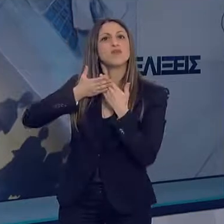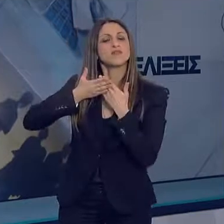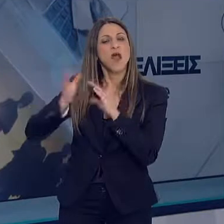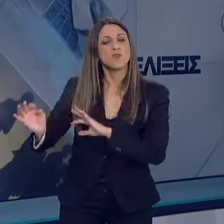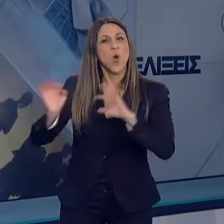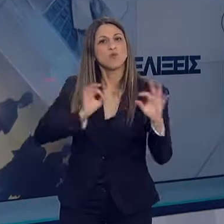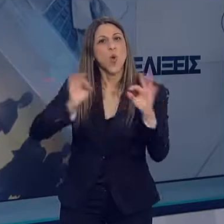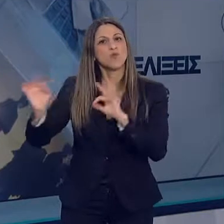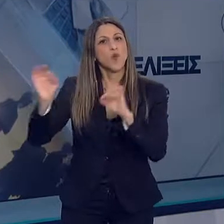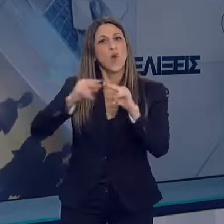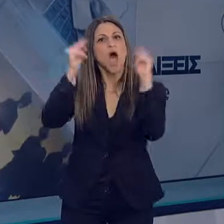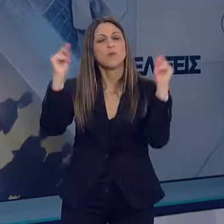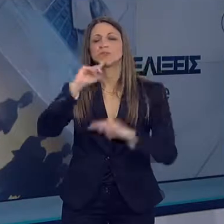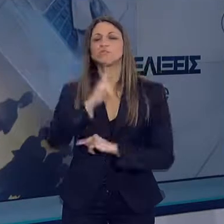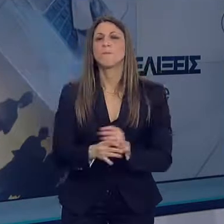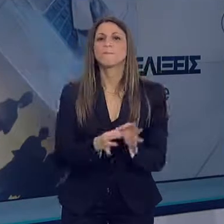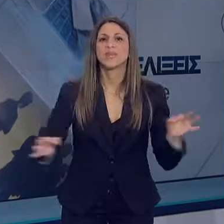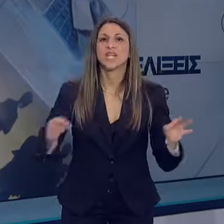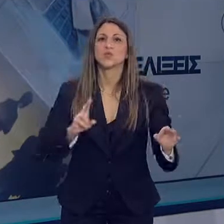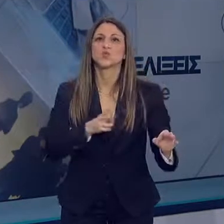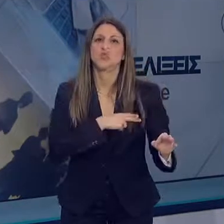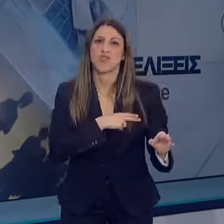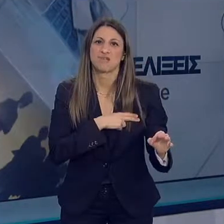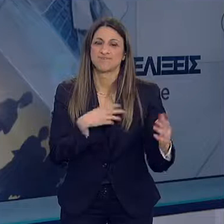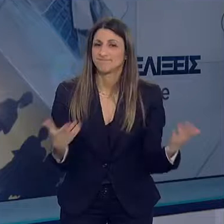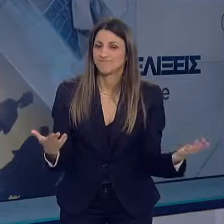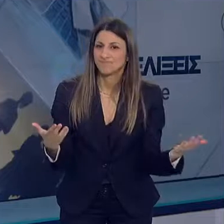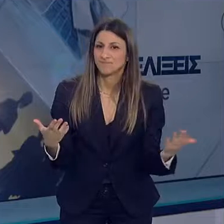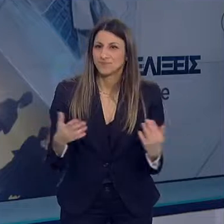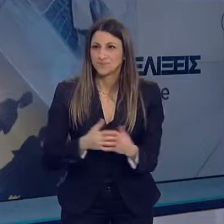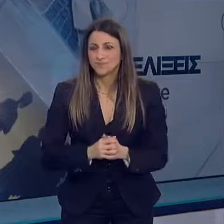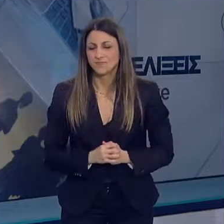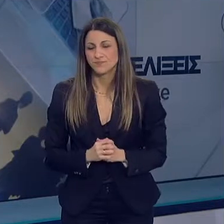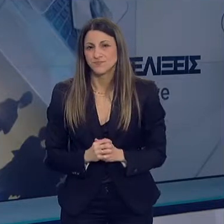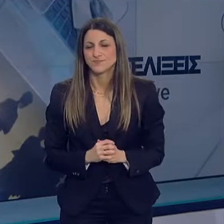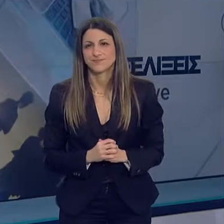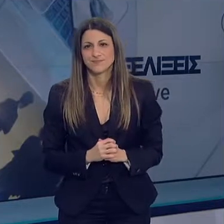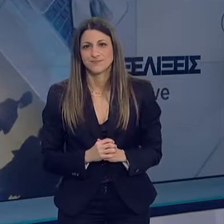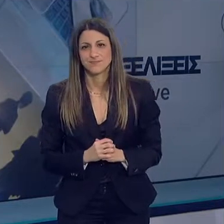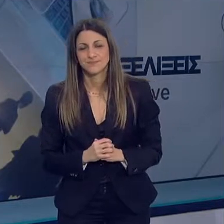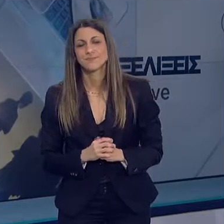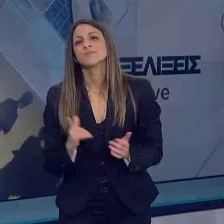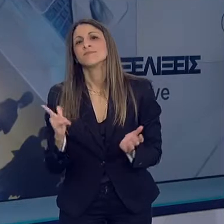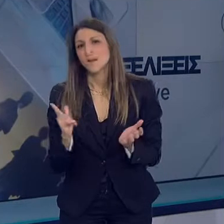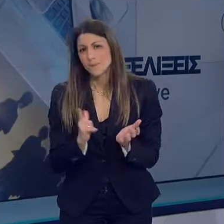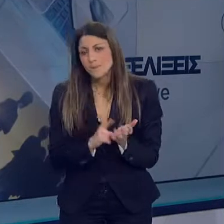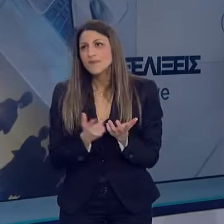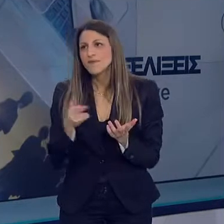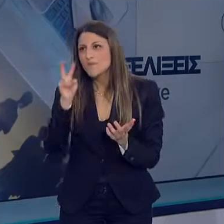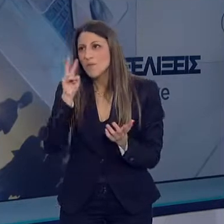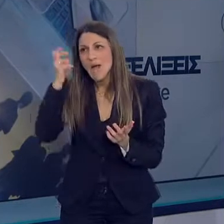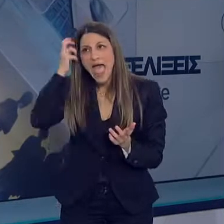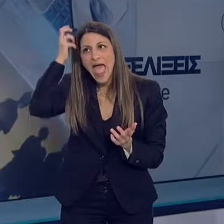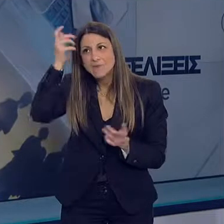κάνει πραγματικότητα μια τέτοια ιστορία στη μικρή πατρίδα μας. Και θεωρώ ότι να συνεχίσουμε έτσι επιστημονικά να αντιμετωπίσουμε